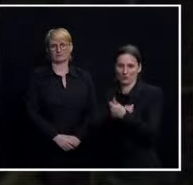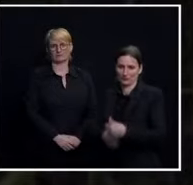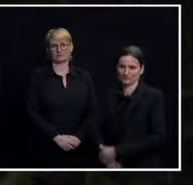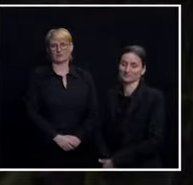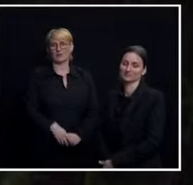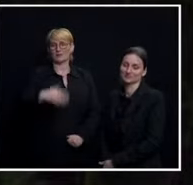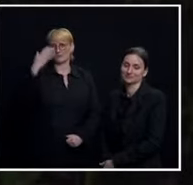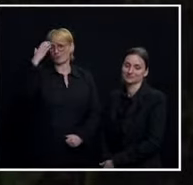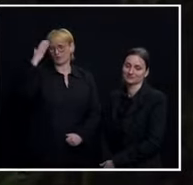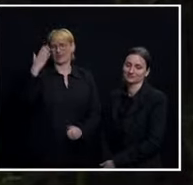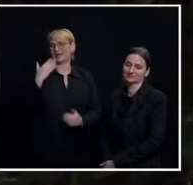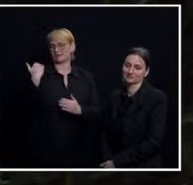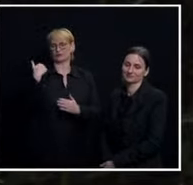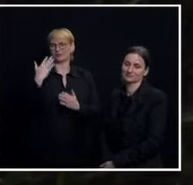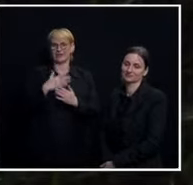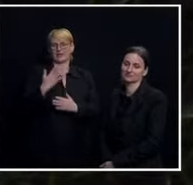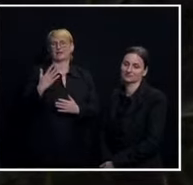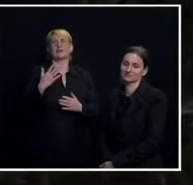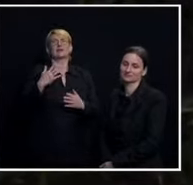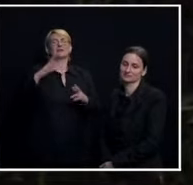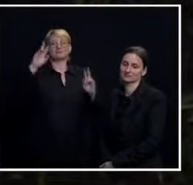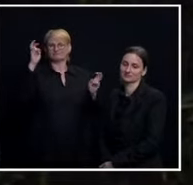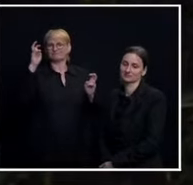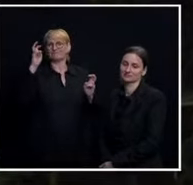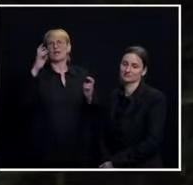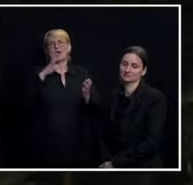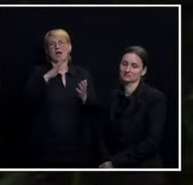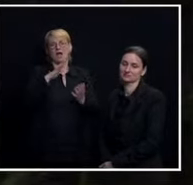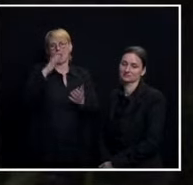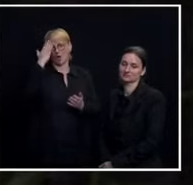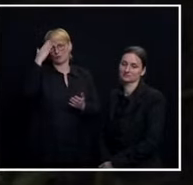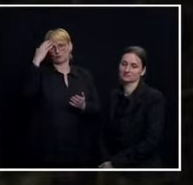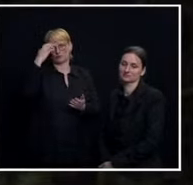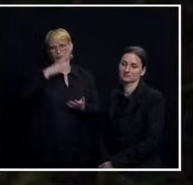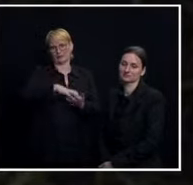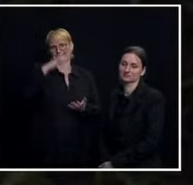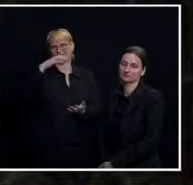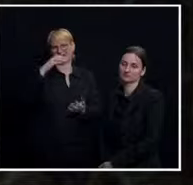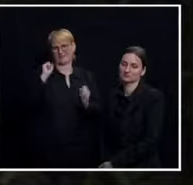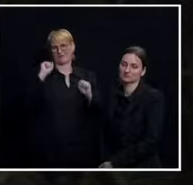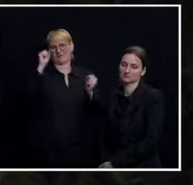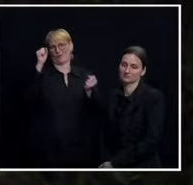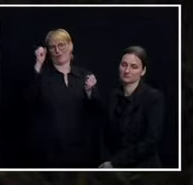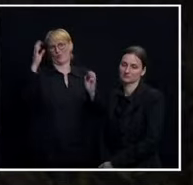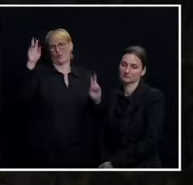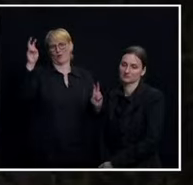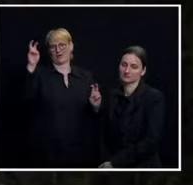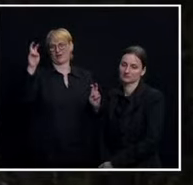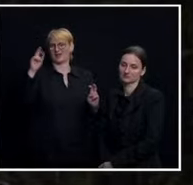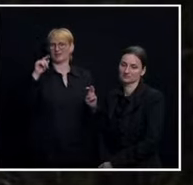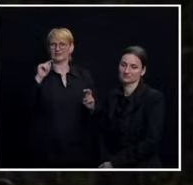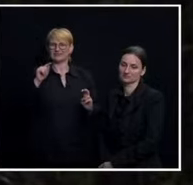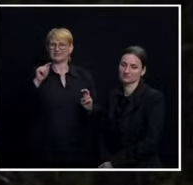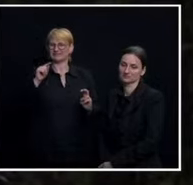München, es wurde ja schon gesagt, war die Hauptstadt der Bewegung und München wollte diesen fragwürdigen Ehrentitel auch